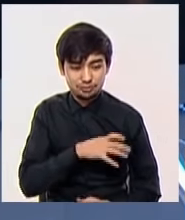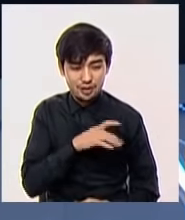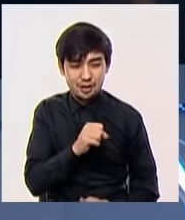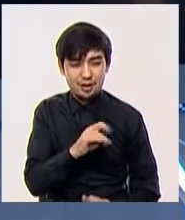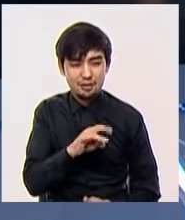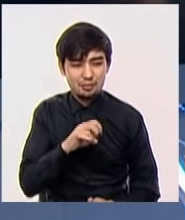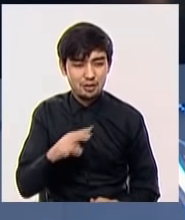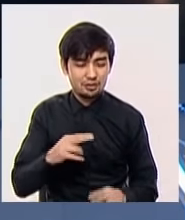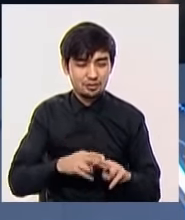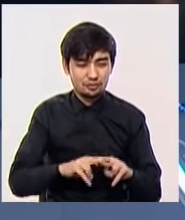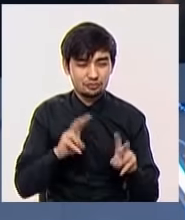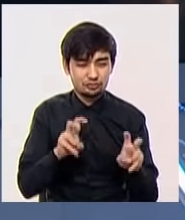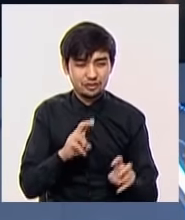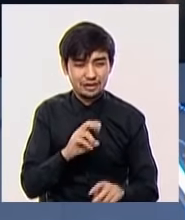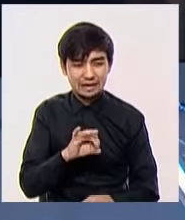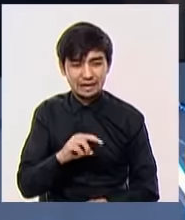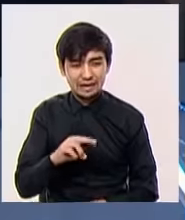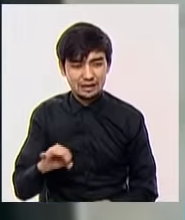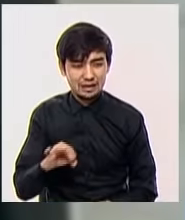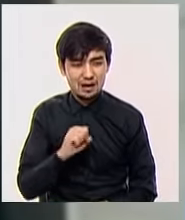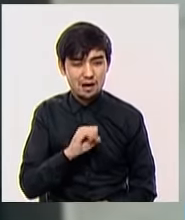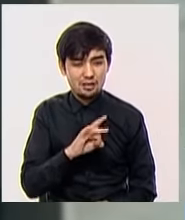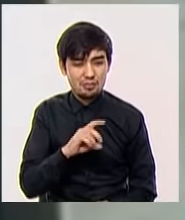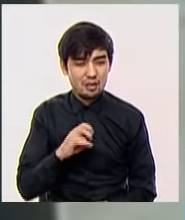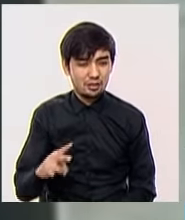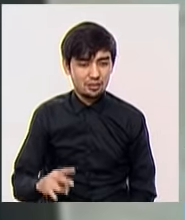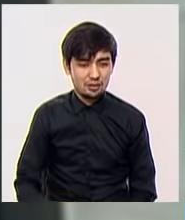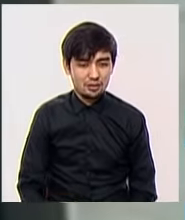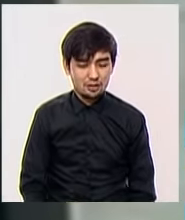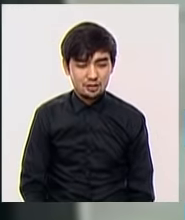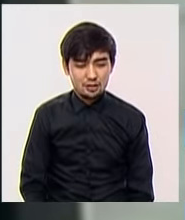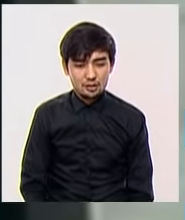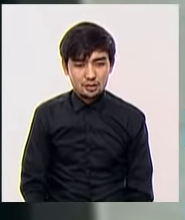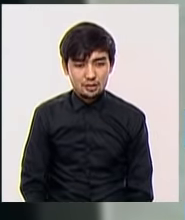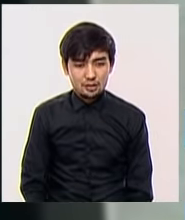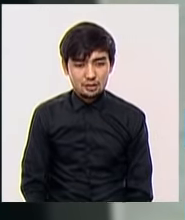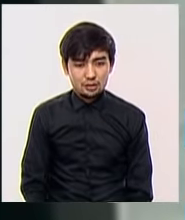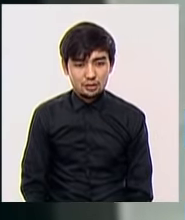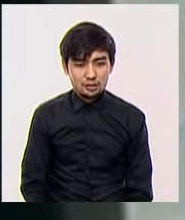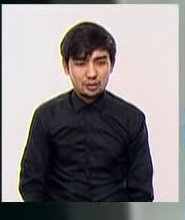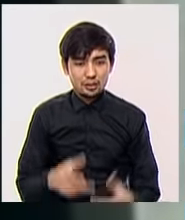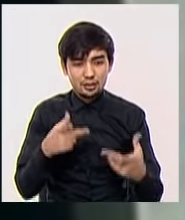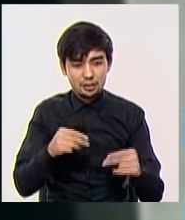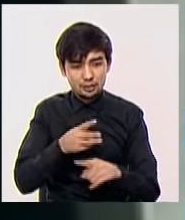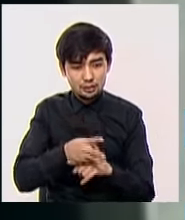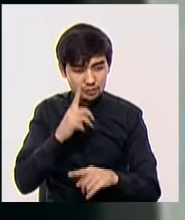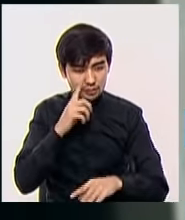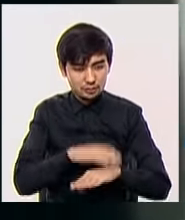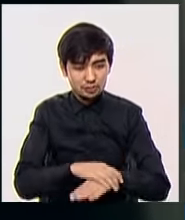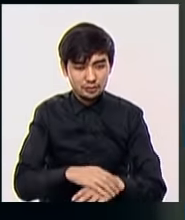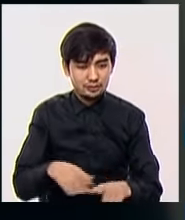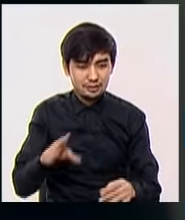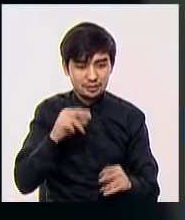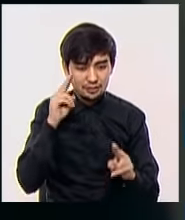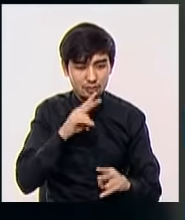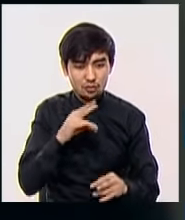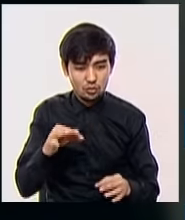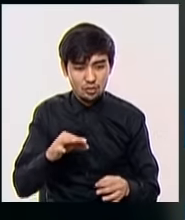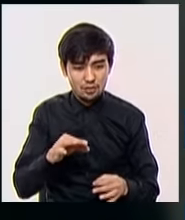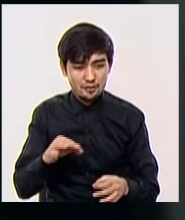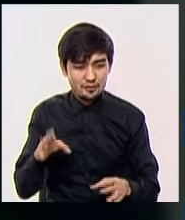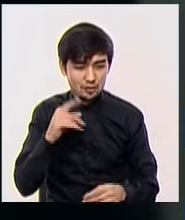джема гильдеев по кличке wicker man где именно снято видео доподлинно неизвестно пользователи